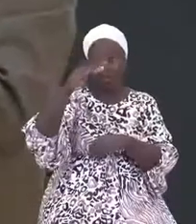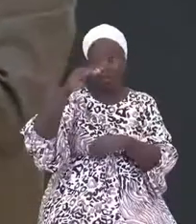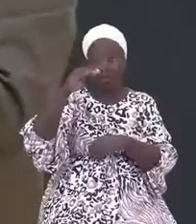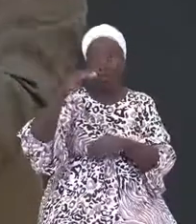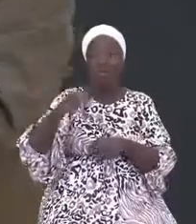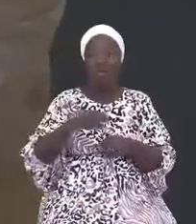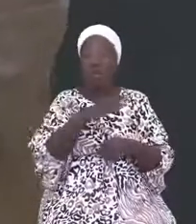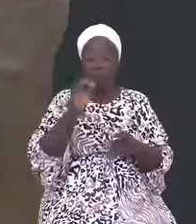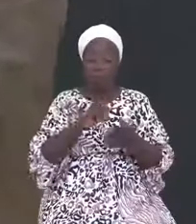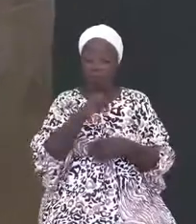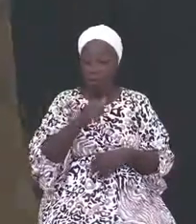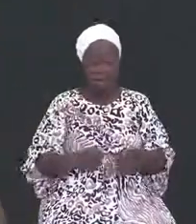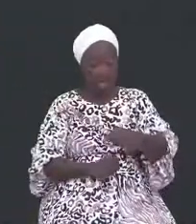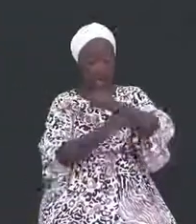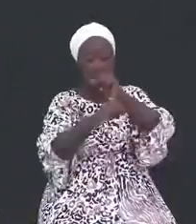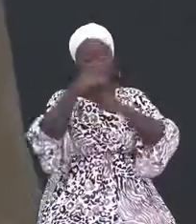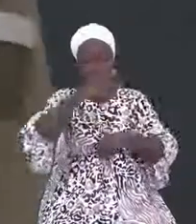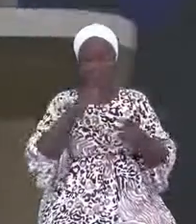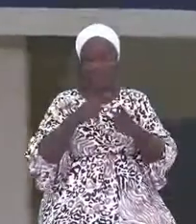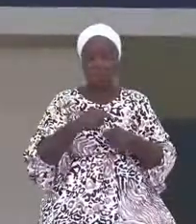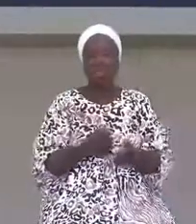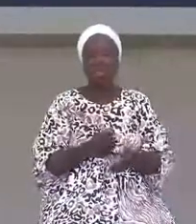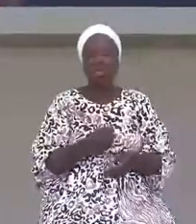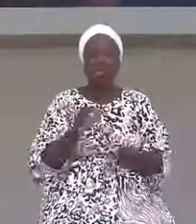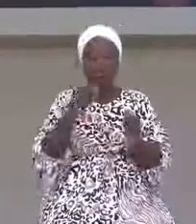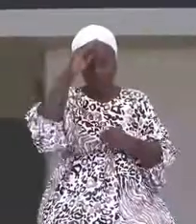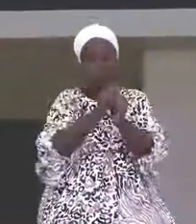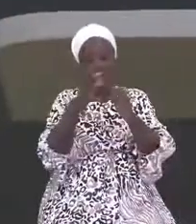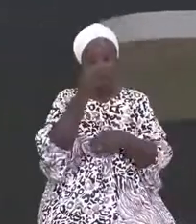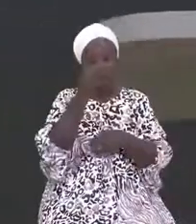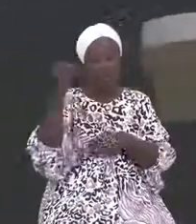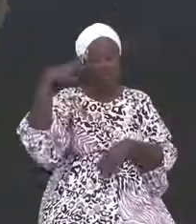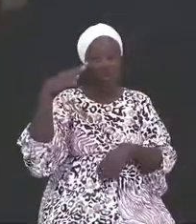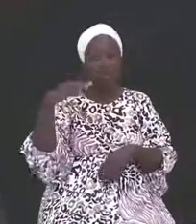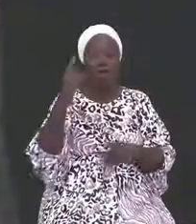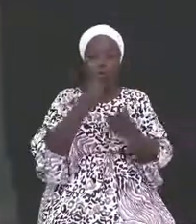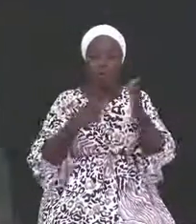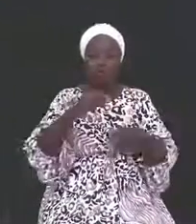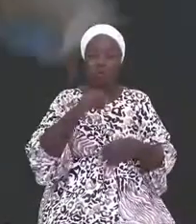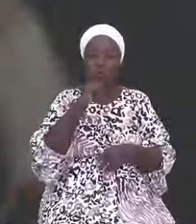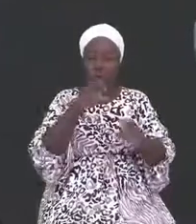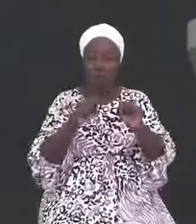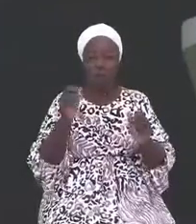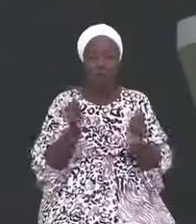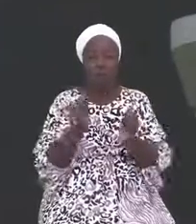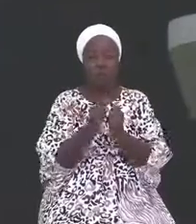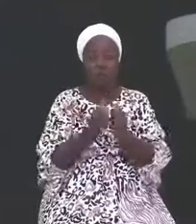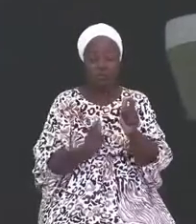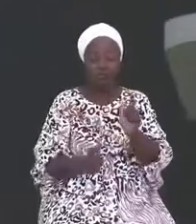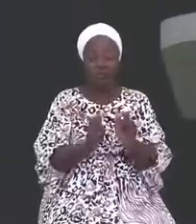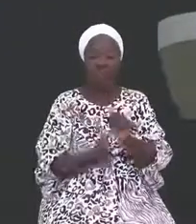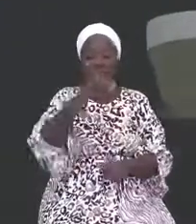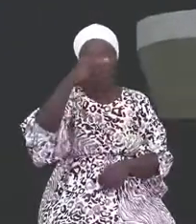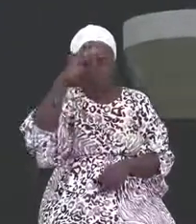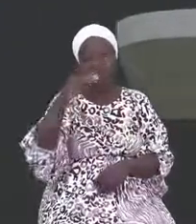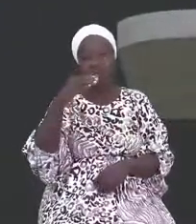sans aide, sans grâce, ce qui était impossible aux plus grands des hommes, dans leur